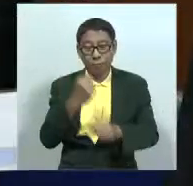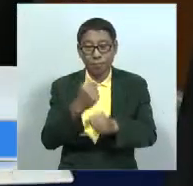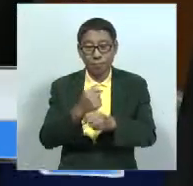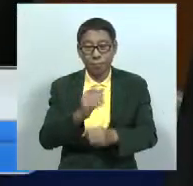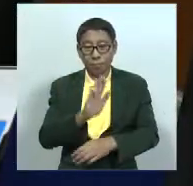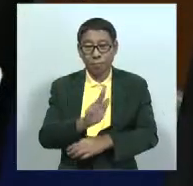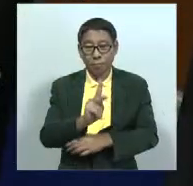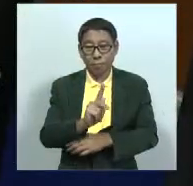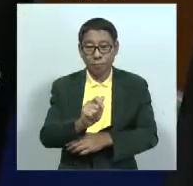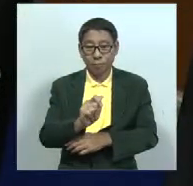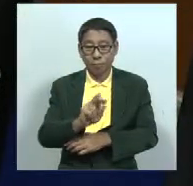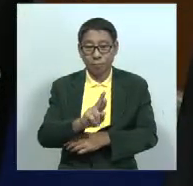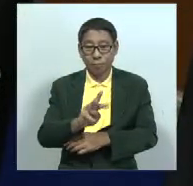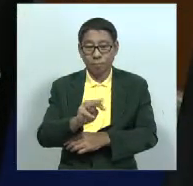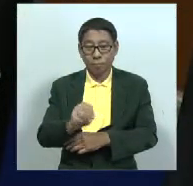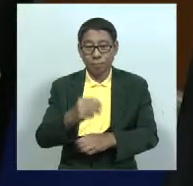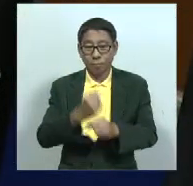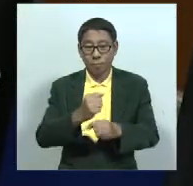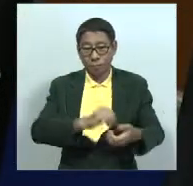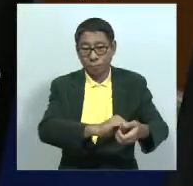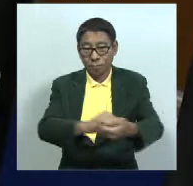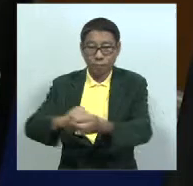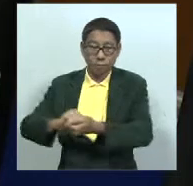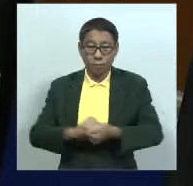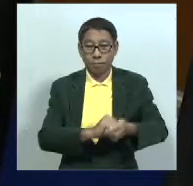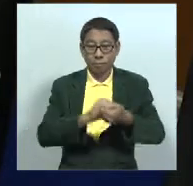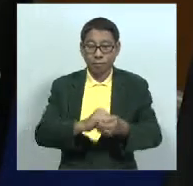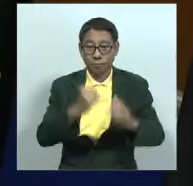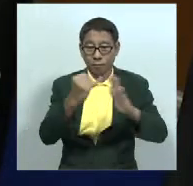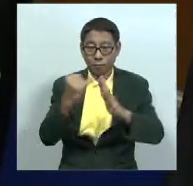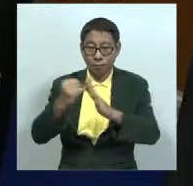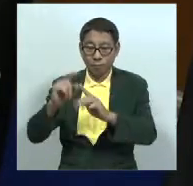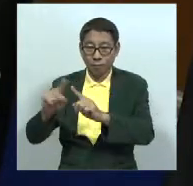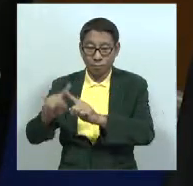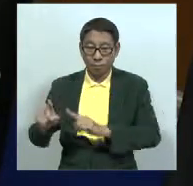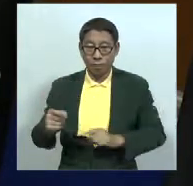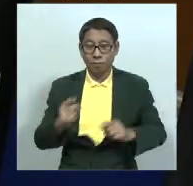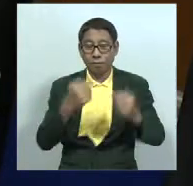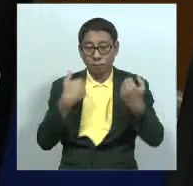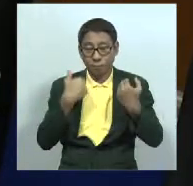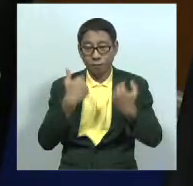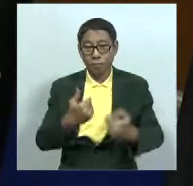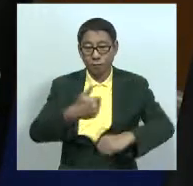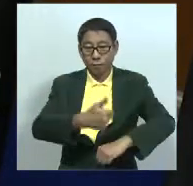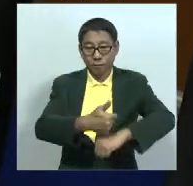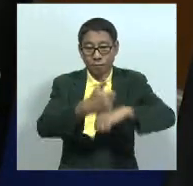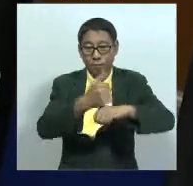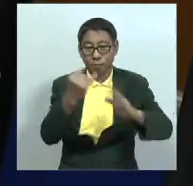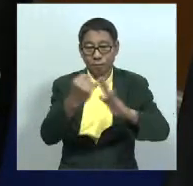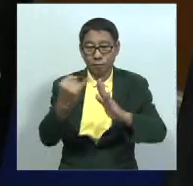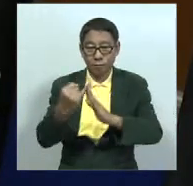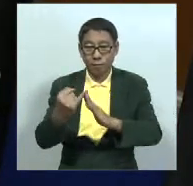ก็คือว่าจะทำงานร่วมกันทุกภาคส่วนก็มีกองอำนวยการดับจังหวัดขอเรียนว่าดับจังหวัดนั้นก็เป็นผู้ราชการจังหวัดซึ่งเป็นฝ่าย